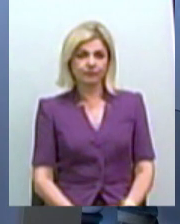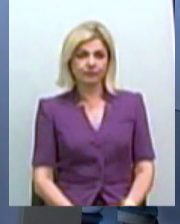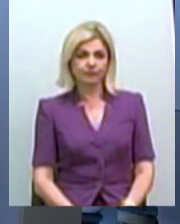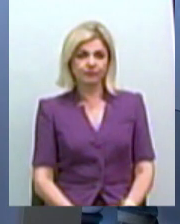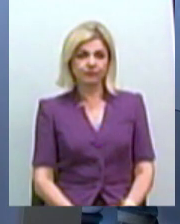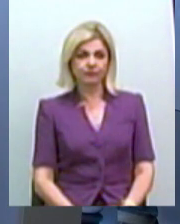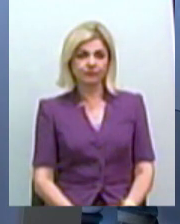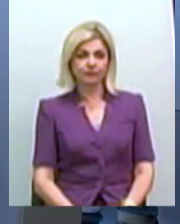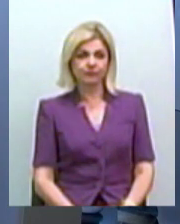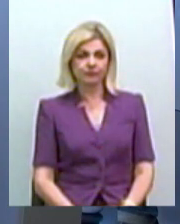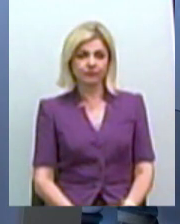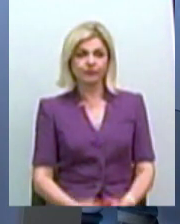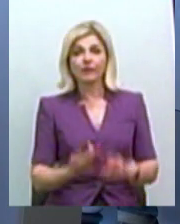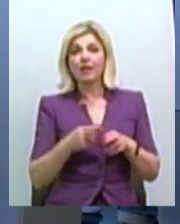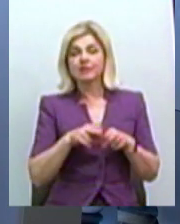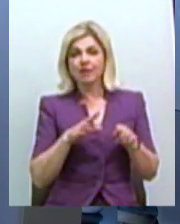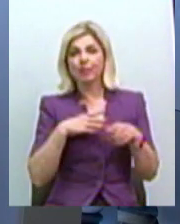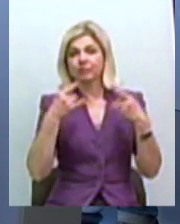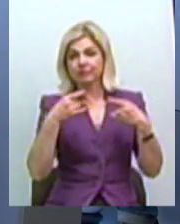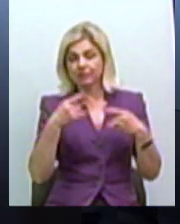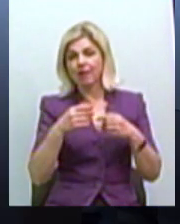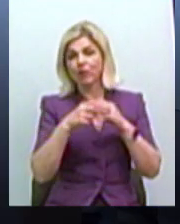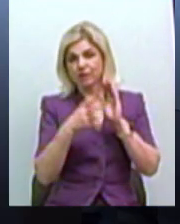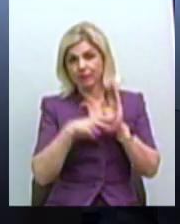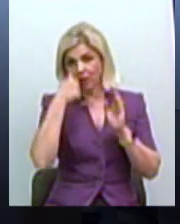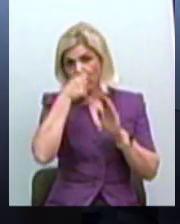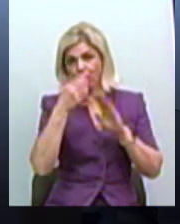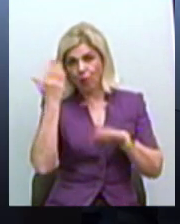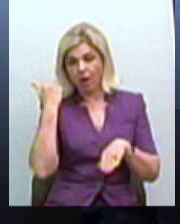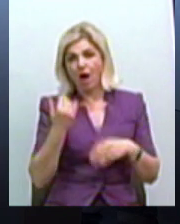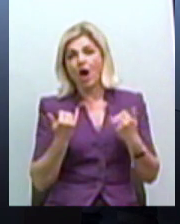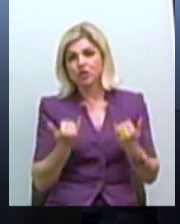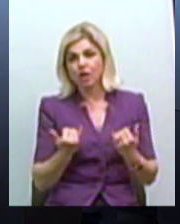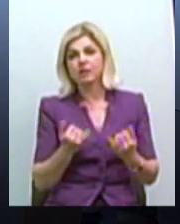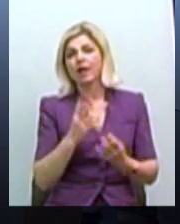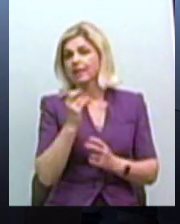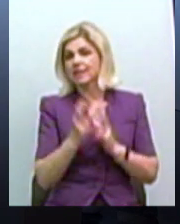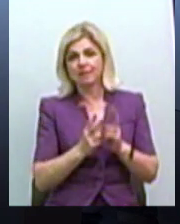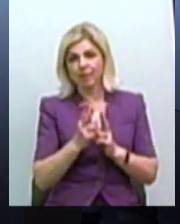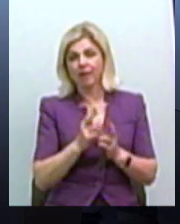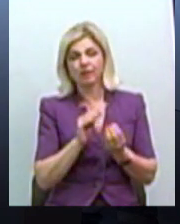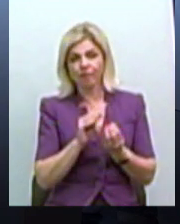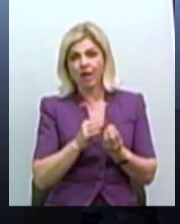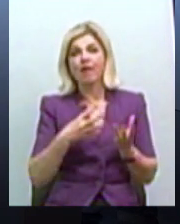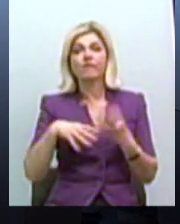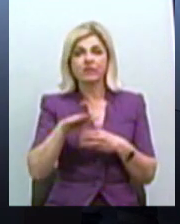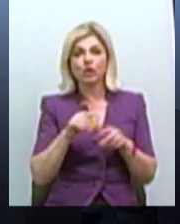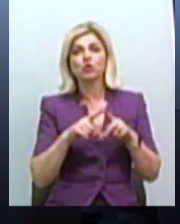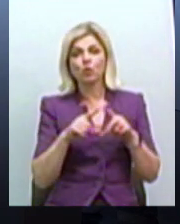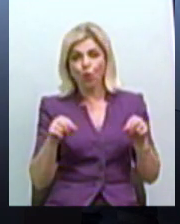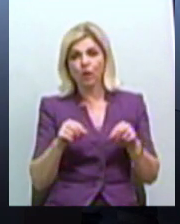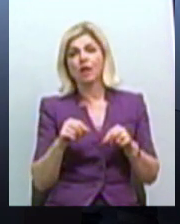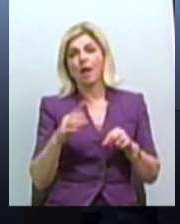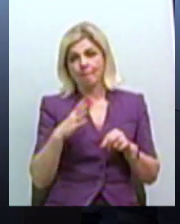Отже, це був вересень 18-го року. Оскільки шкіл сьогодні в програмі? Незмінно, да, як це було вначалі. Всі школи у нас були вже на той